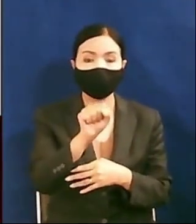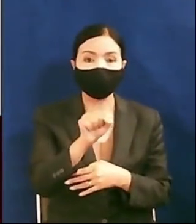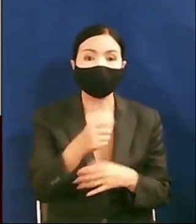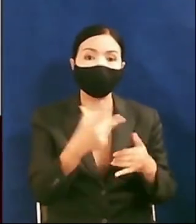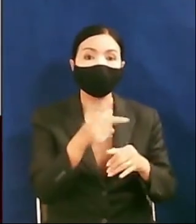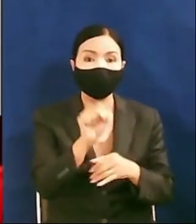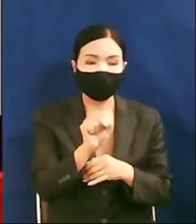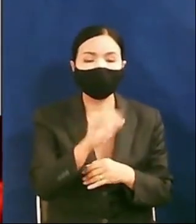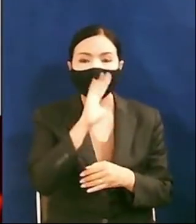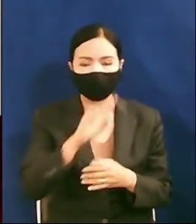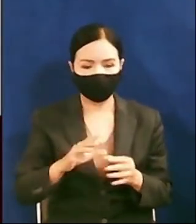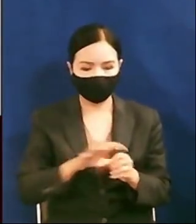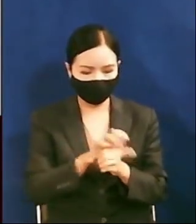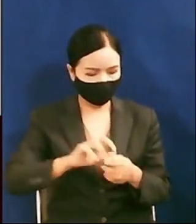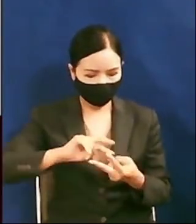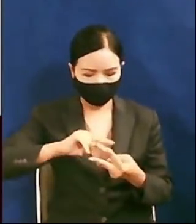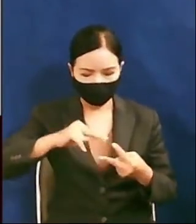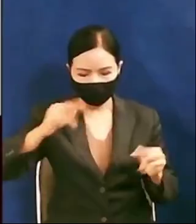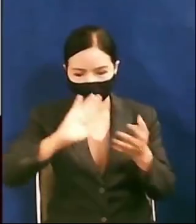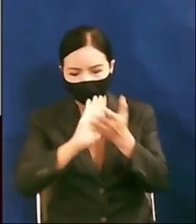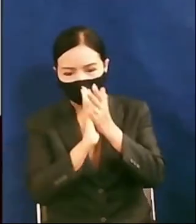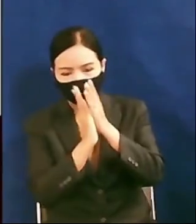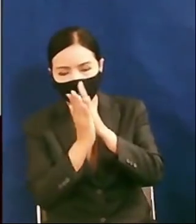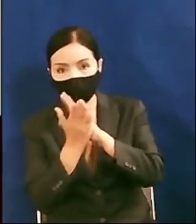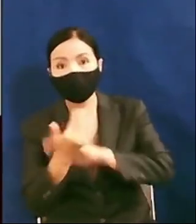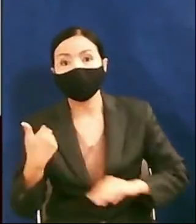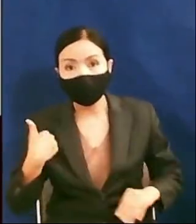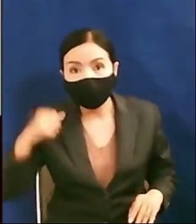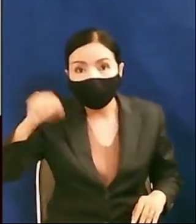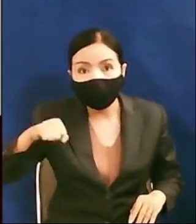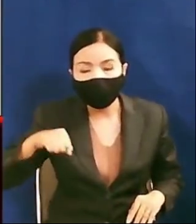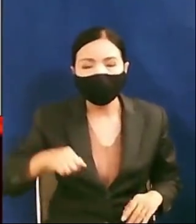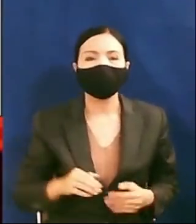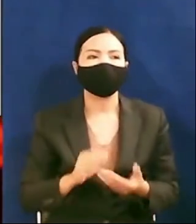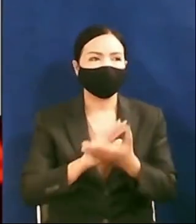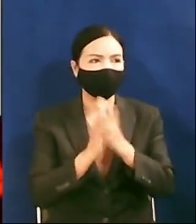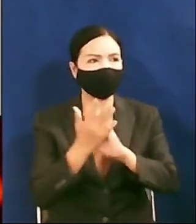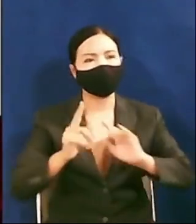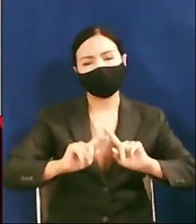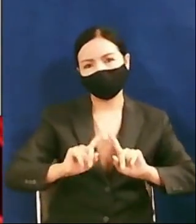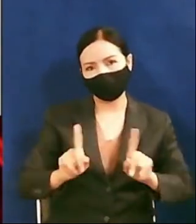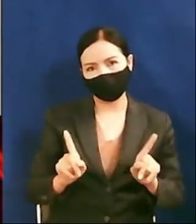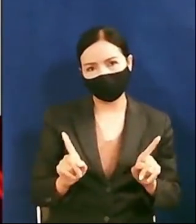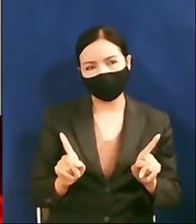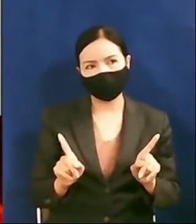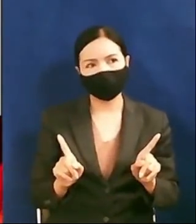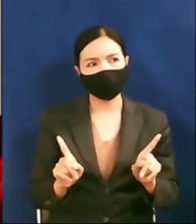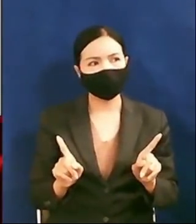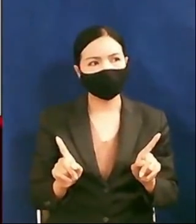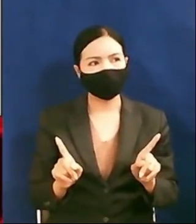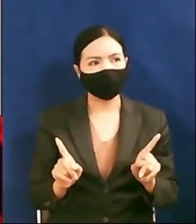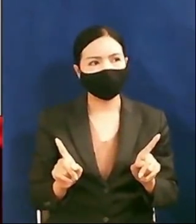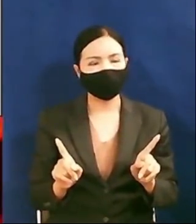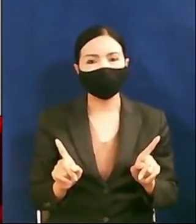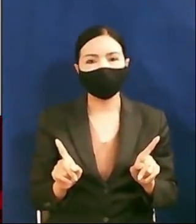เปลี่ยนแปลงของสายพันธุ์นะครับถึงแม้ว่าจะมีการเปลี่ยนแปลงของสายพันธุ์ถึงแม้ว่